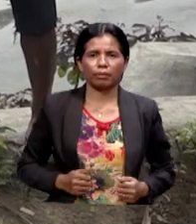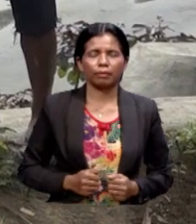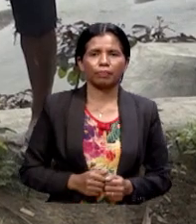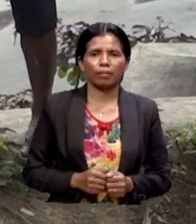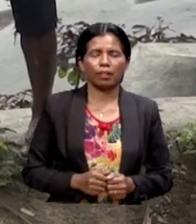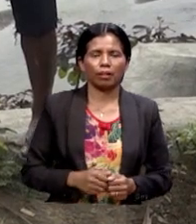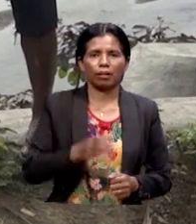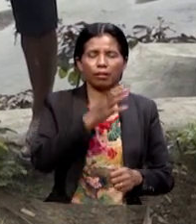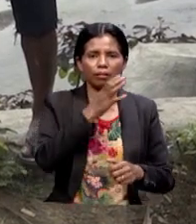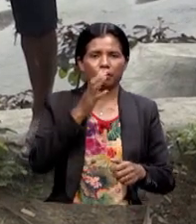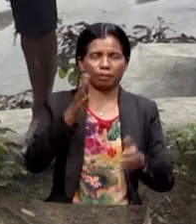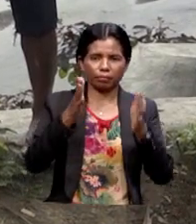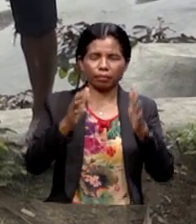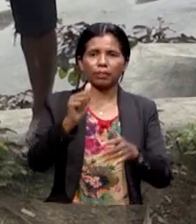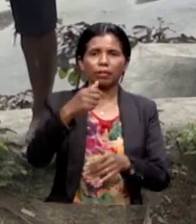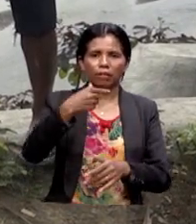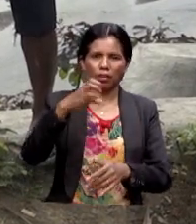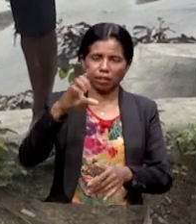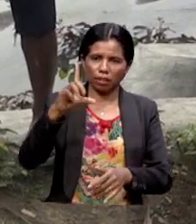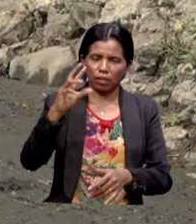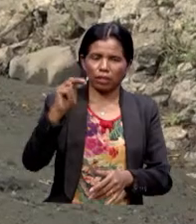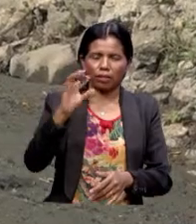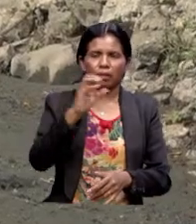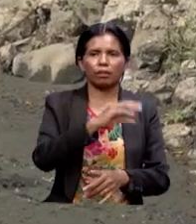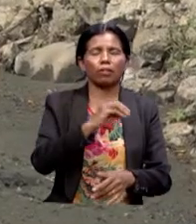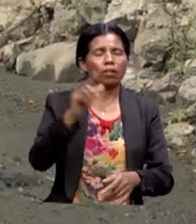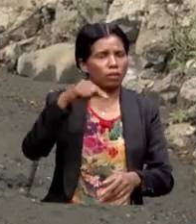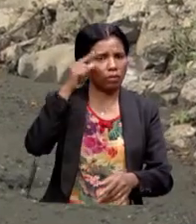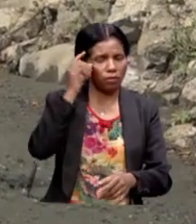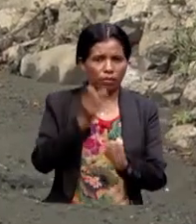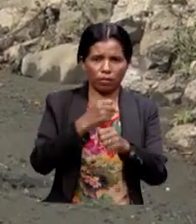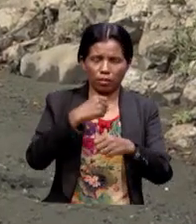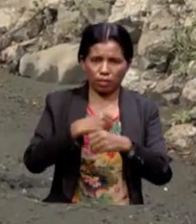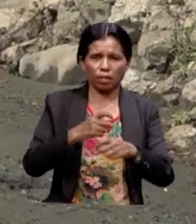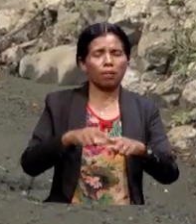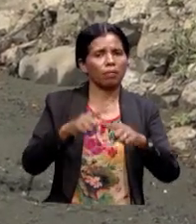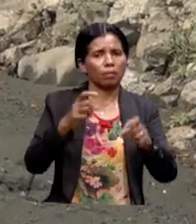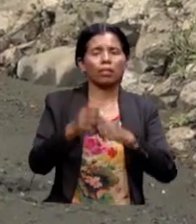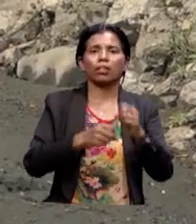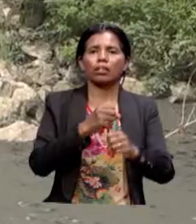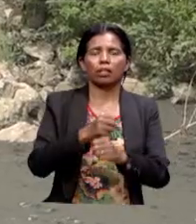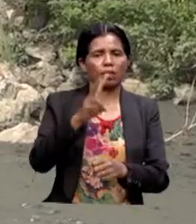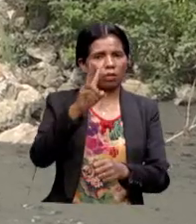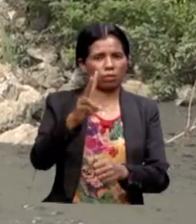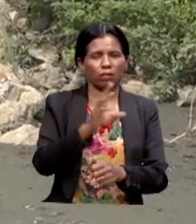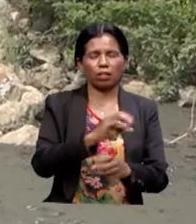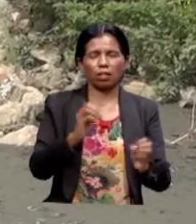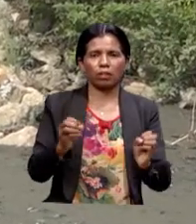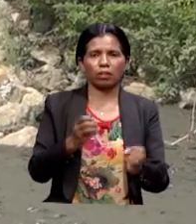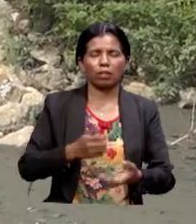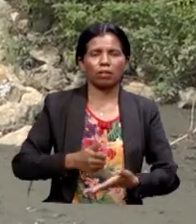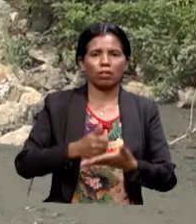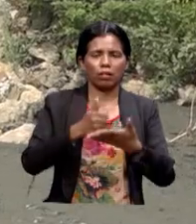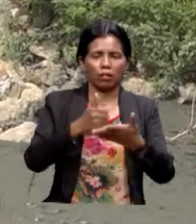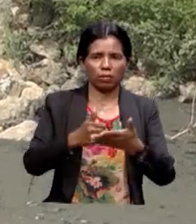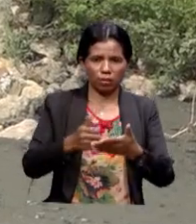Agrikultor Angelino da Costa dos Santos hateteng durante ne governo halo promesa det, mai be tina rua ona la ia asau atau resolve